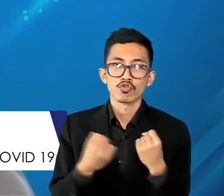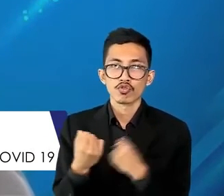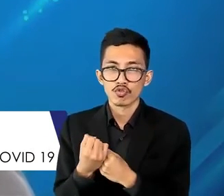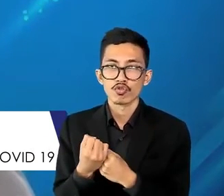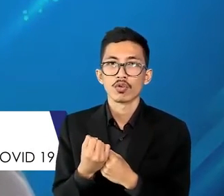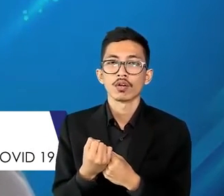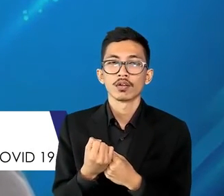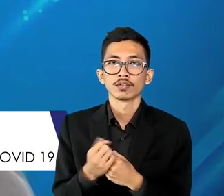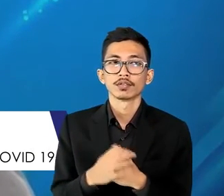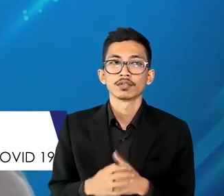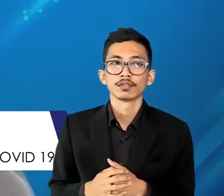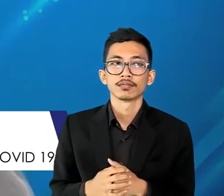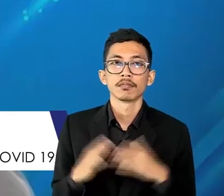memberikan